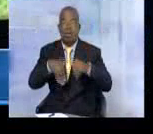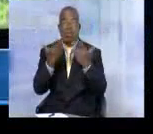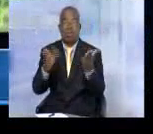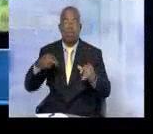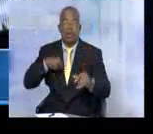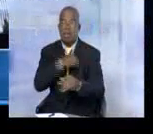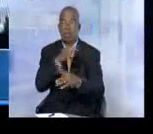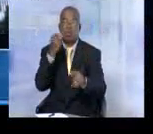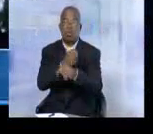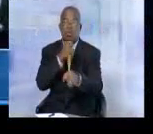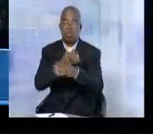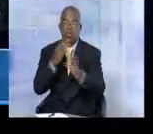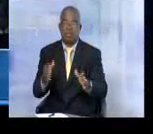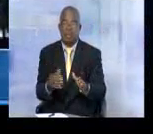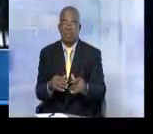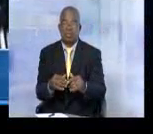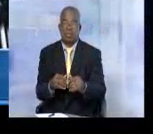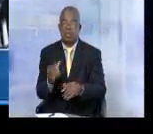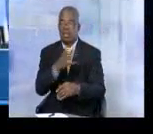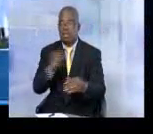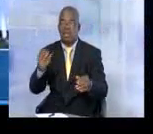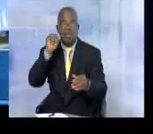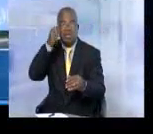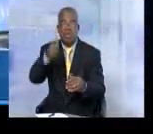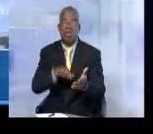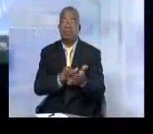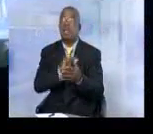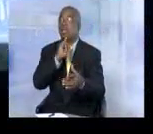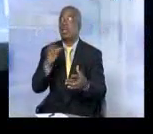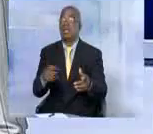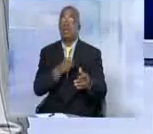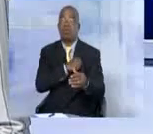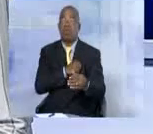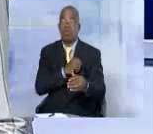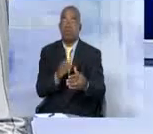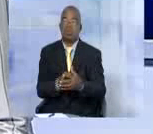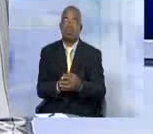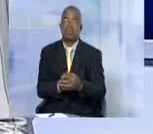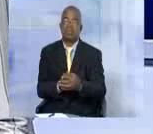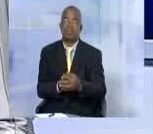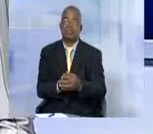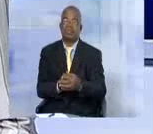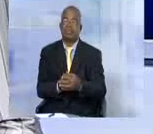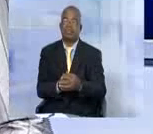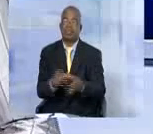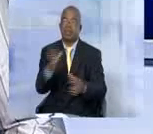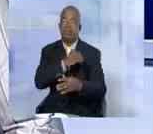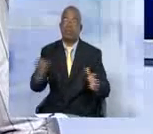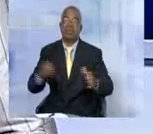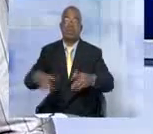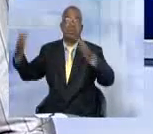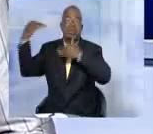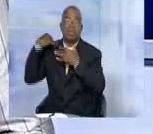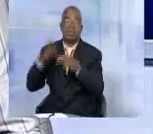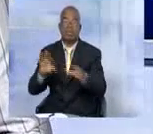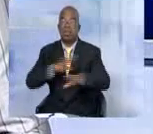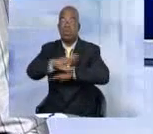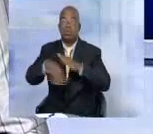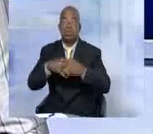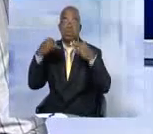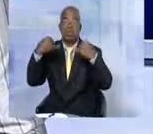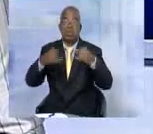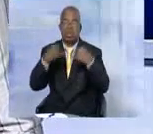des discussions du panel qui s'ouvre demain à Lomé, au Togo. Le patronat ivoirien s'instruit sur le